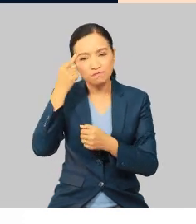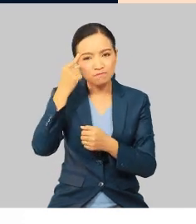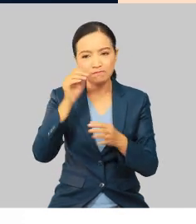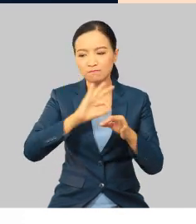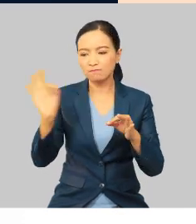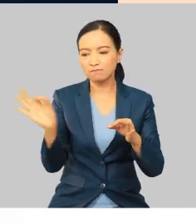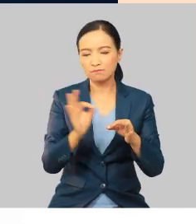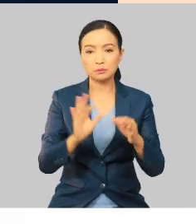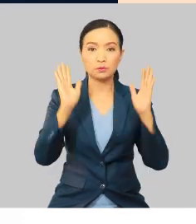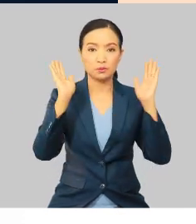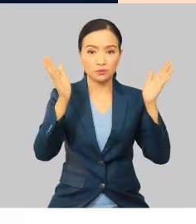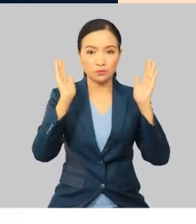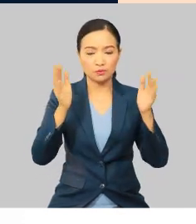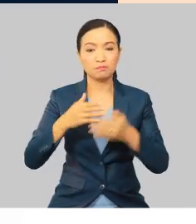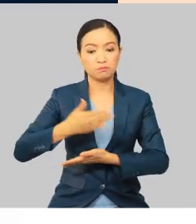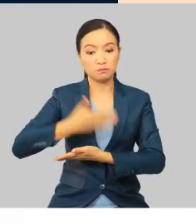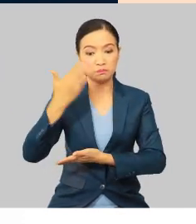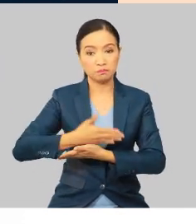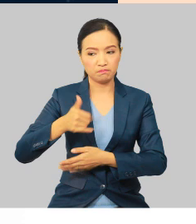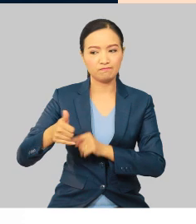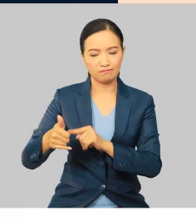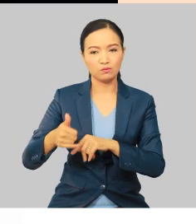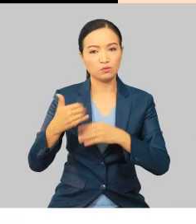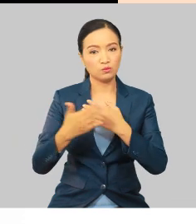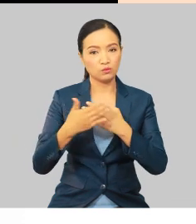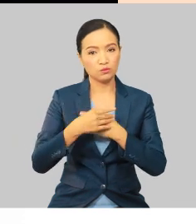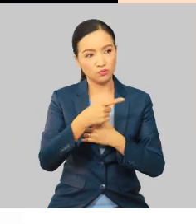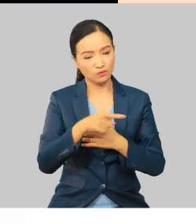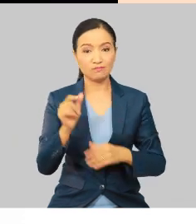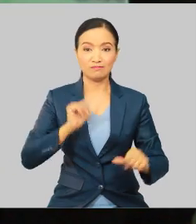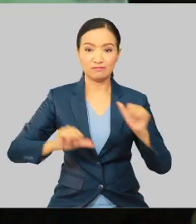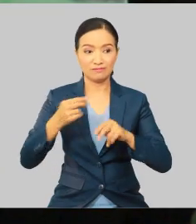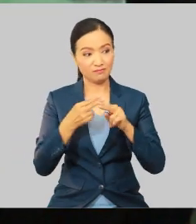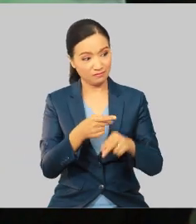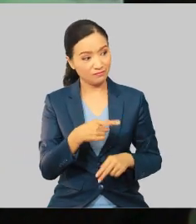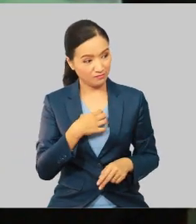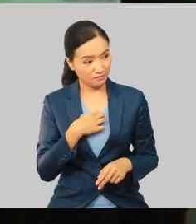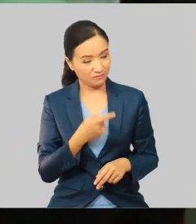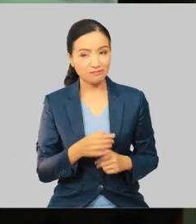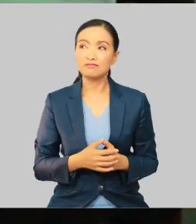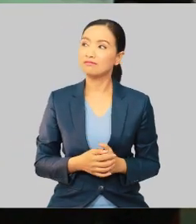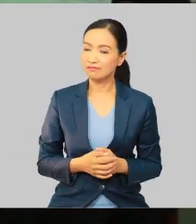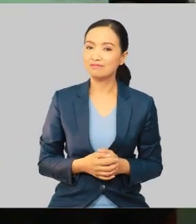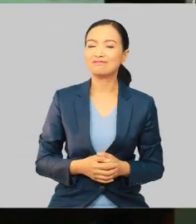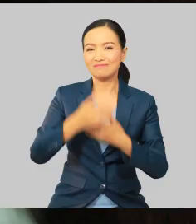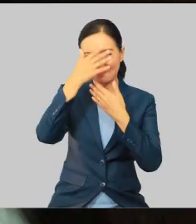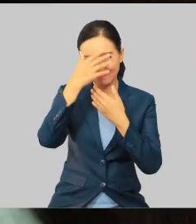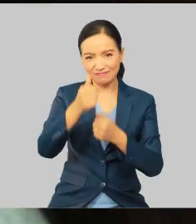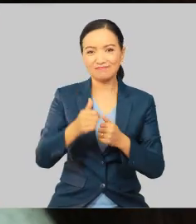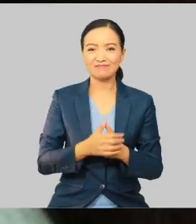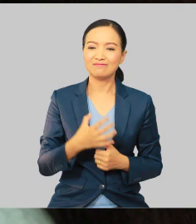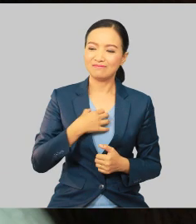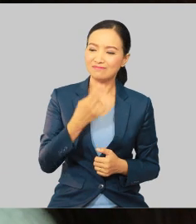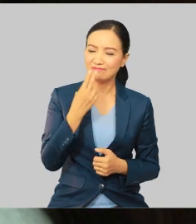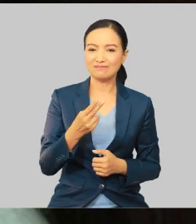เป็นเนื้อหาโฆษณาผู้กำกับอะค่ะเขาก็เลยชวนว่าลองแสดงเองไหมอยากเล่นไหมองุ่นก็สนใจอย